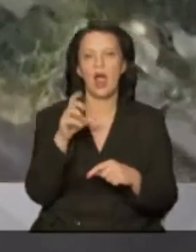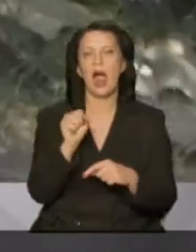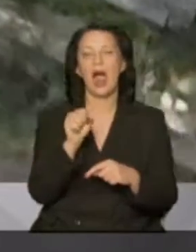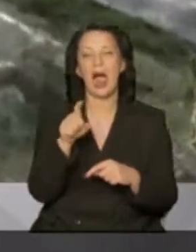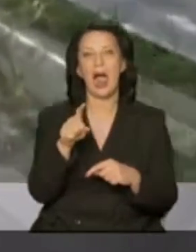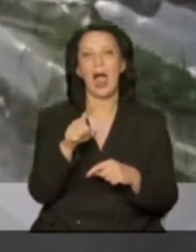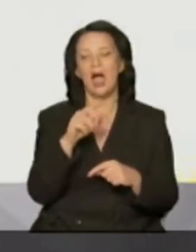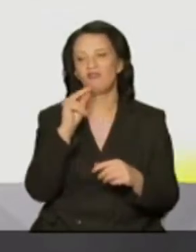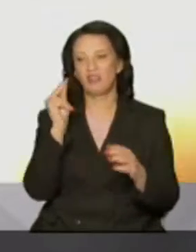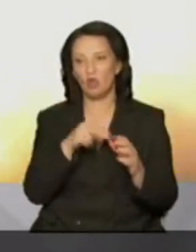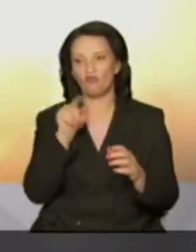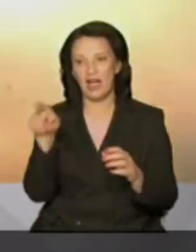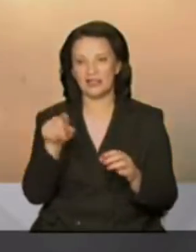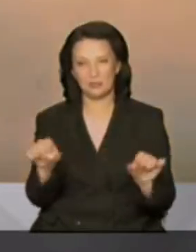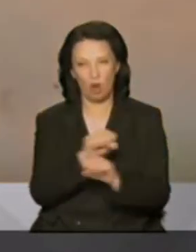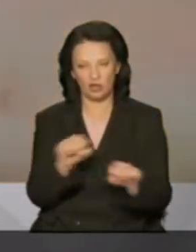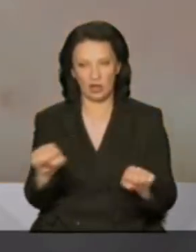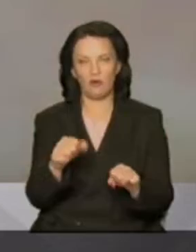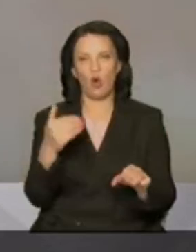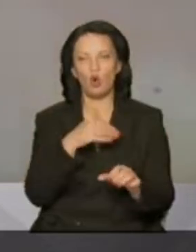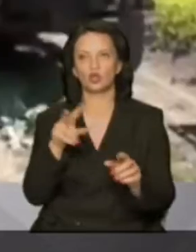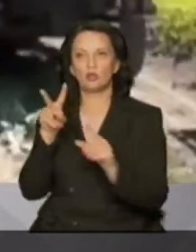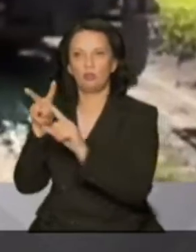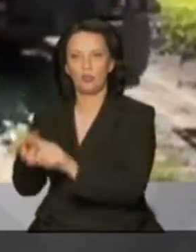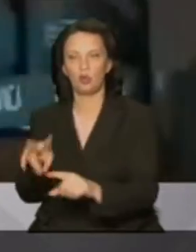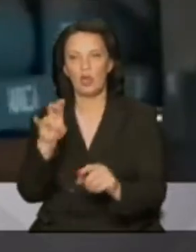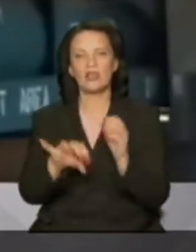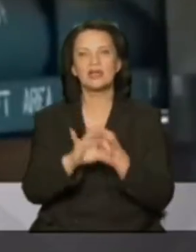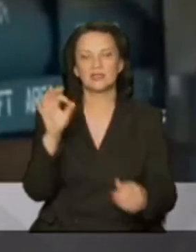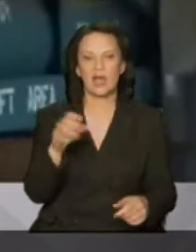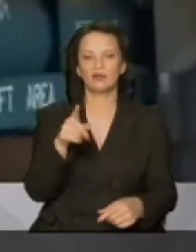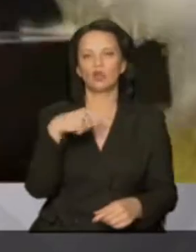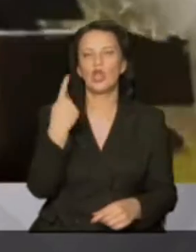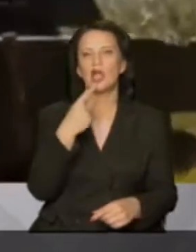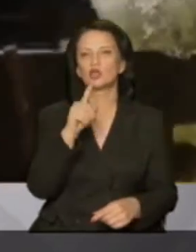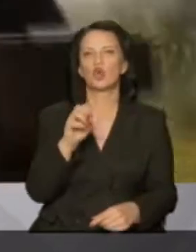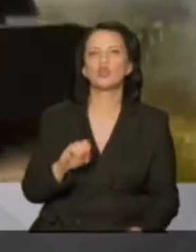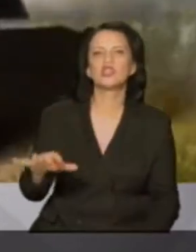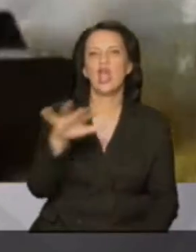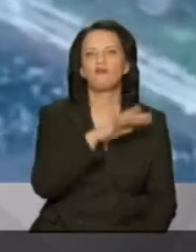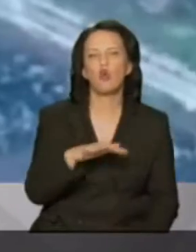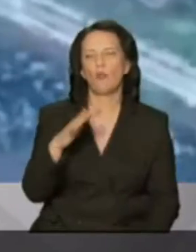на Захід. І більш того, кажуть, Європа починає втомлюватися від України. Центр дезінформації закликає не